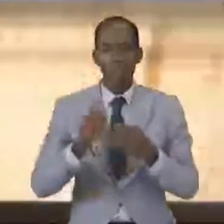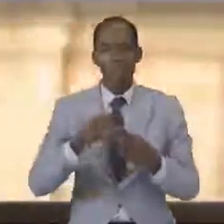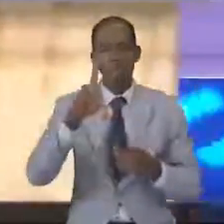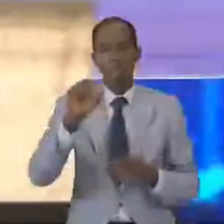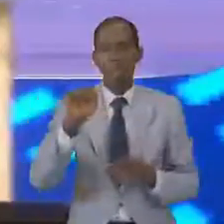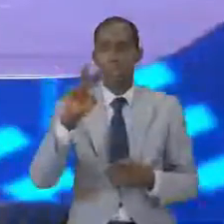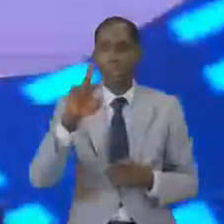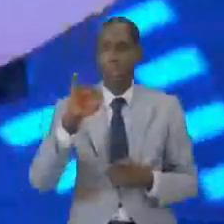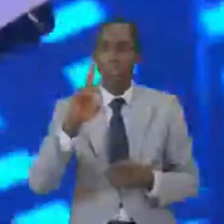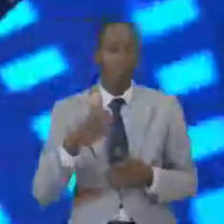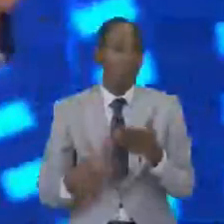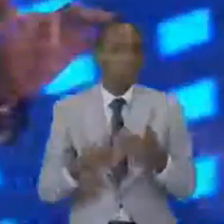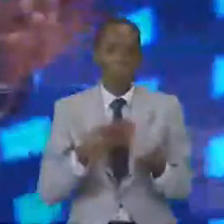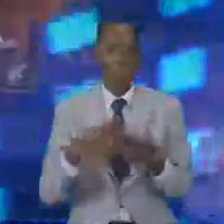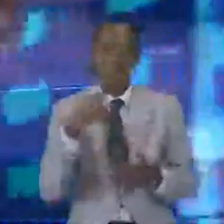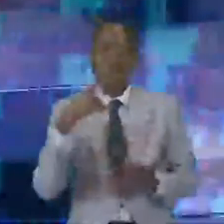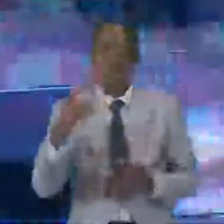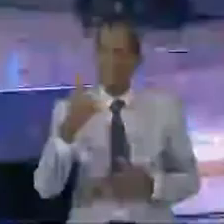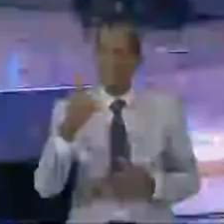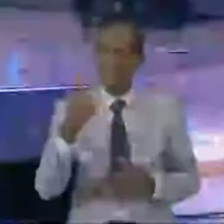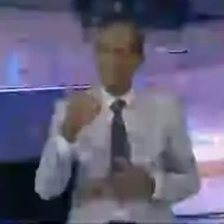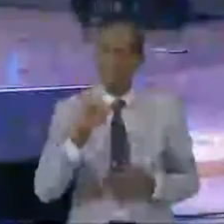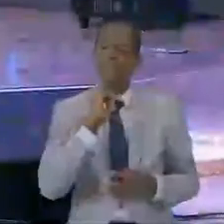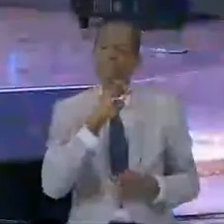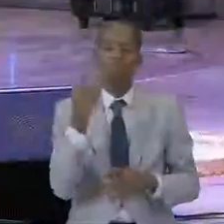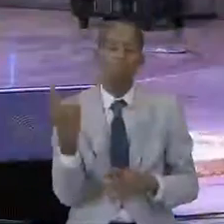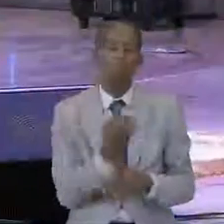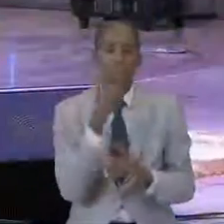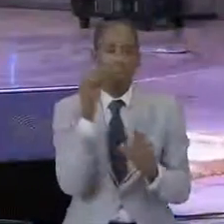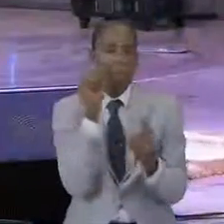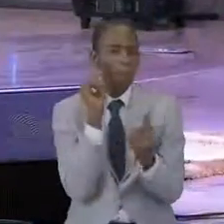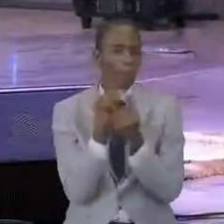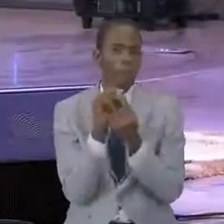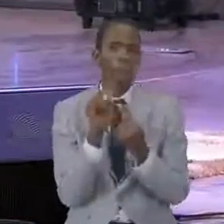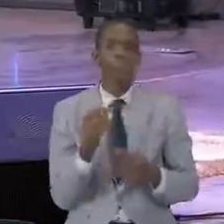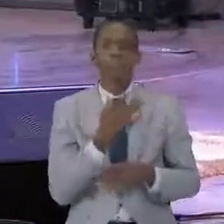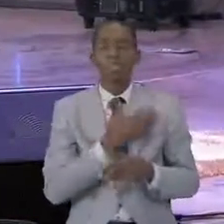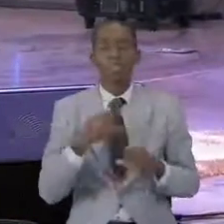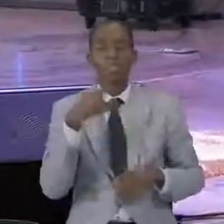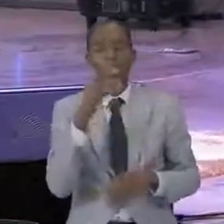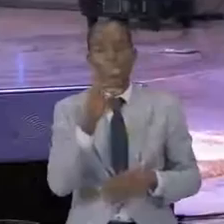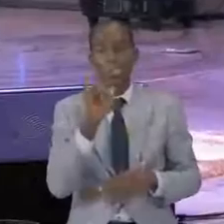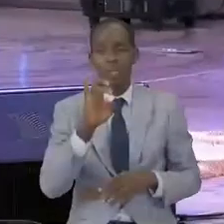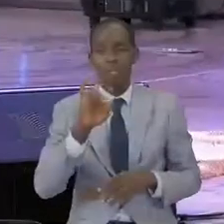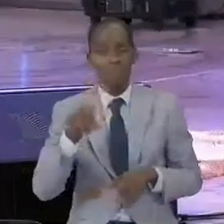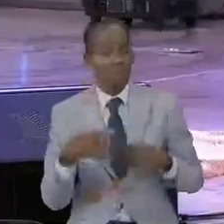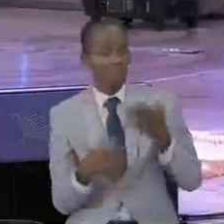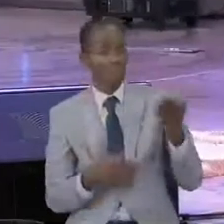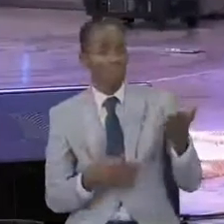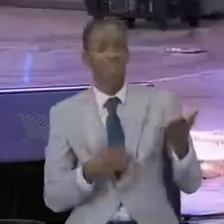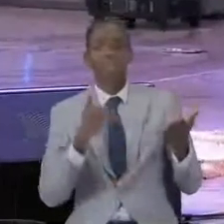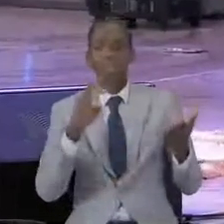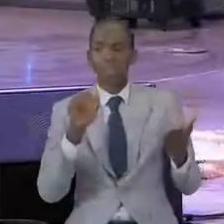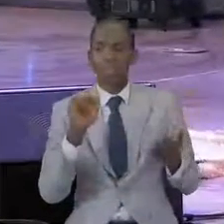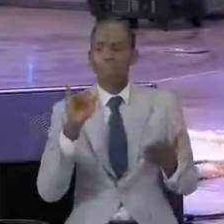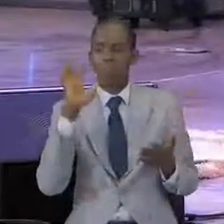qu'il conseille c'était juste au point nommé et c'est dia David ne va pas dans tes directions David